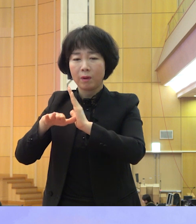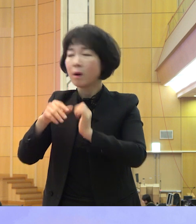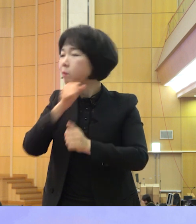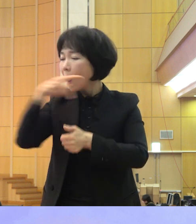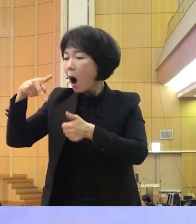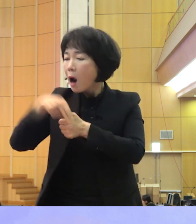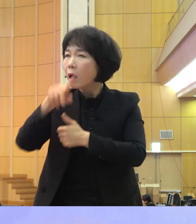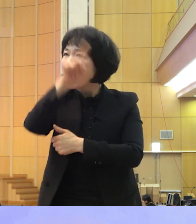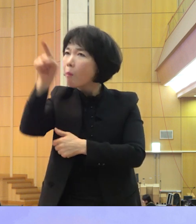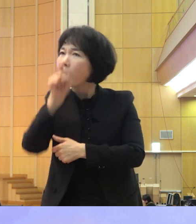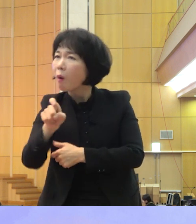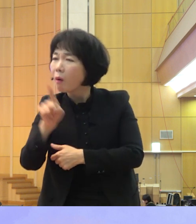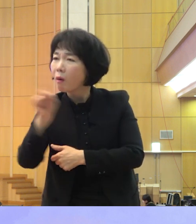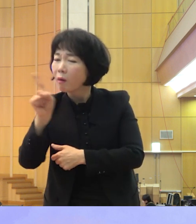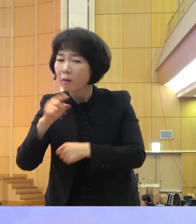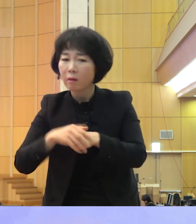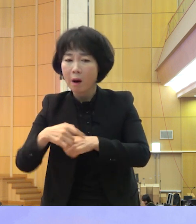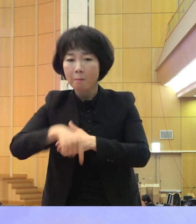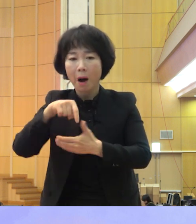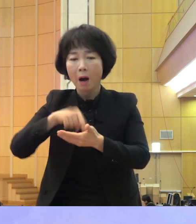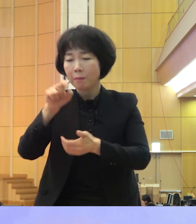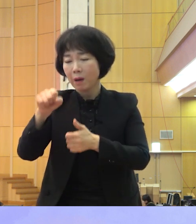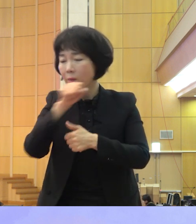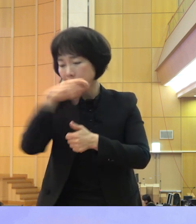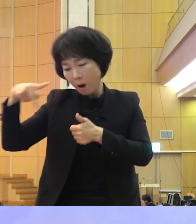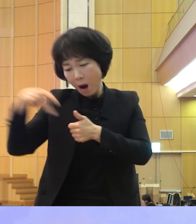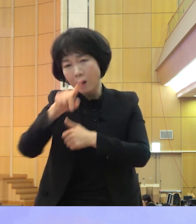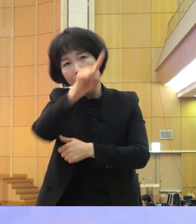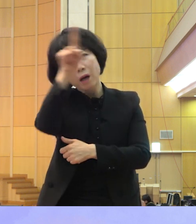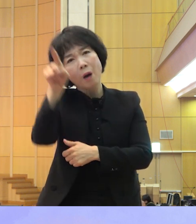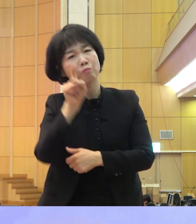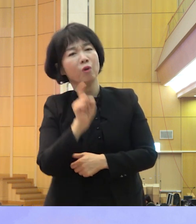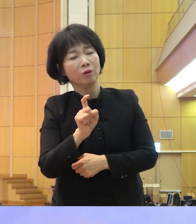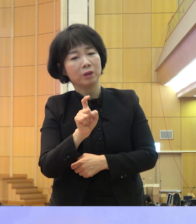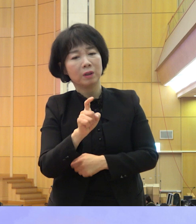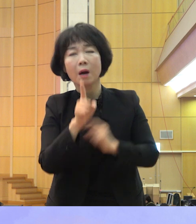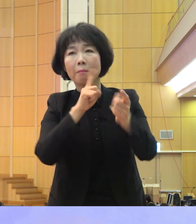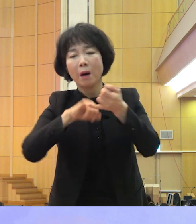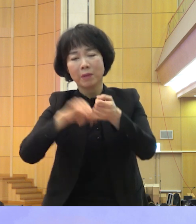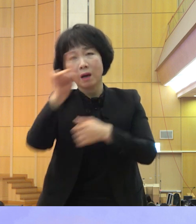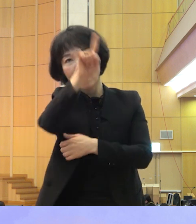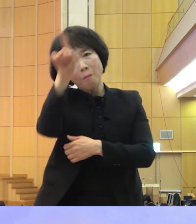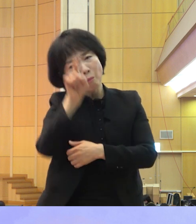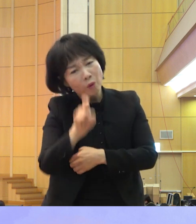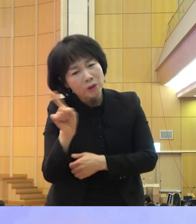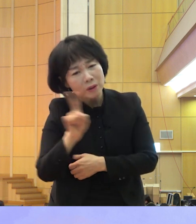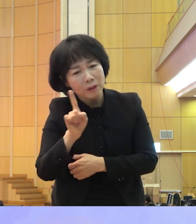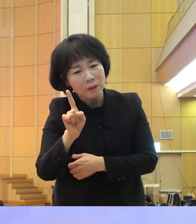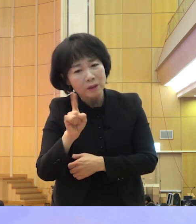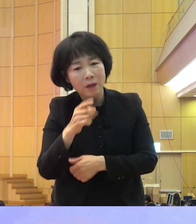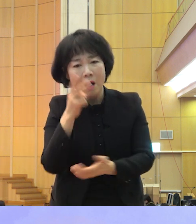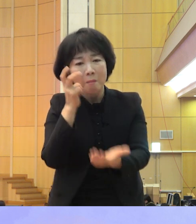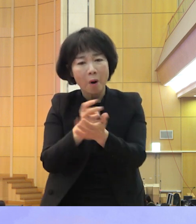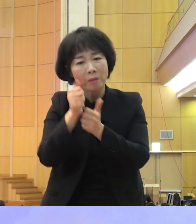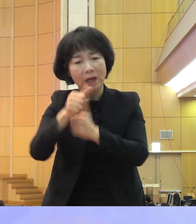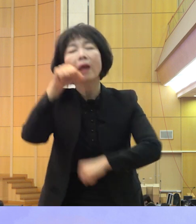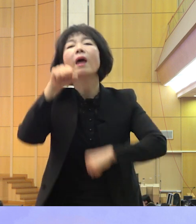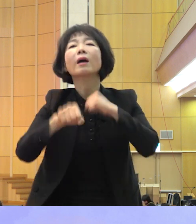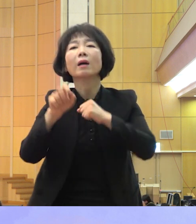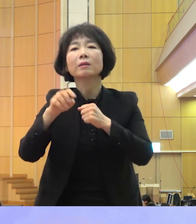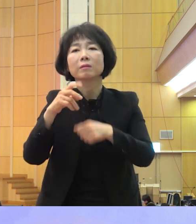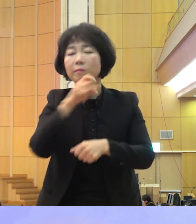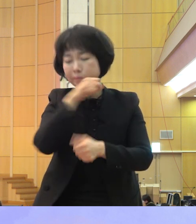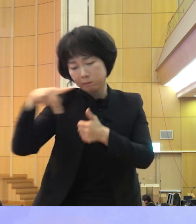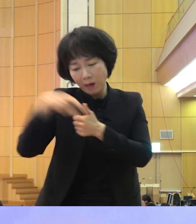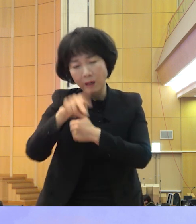할례가 무엇인지, 마음의 할례가 무엇인지, 언약의 할례가 뭔지, 율법에 따라 행하는